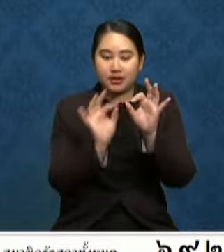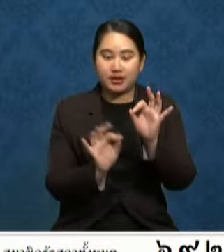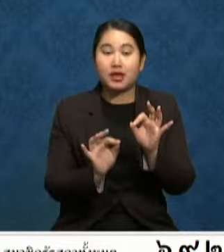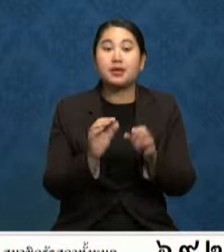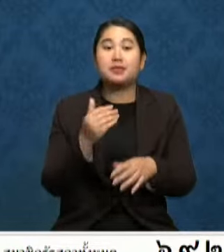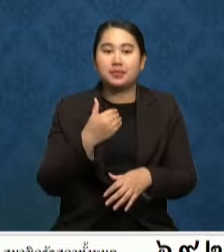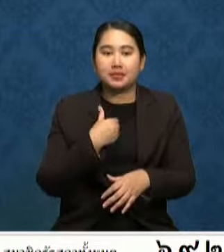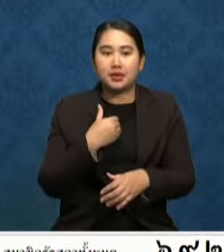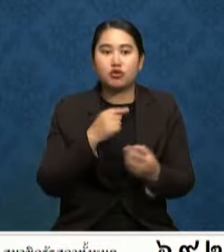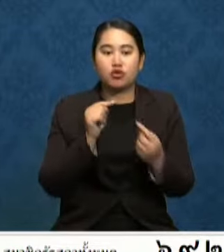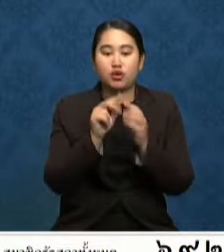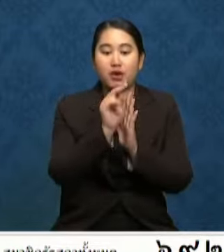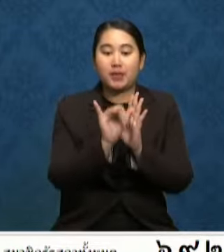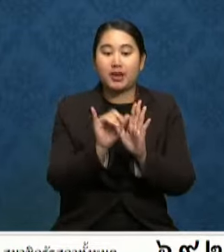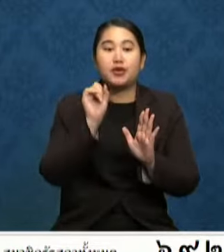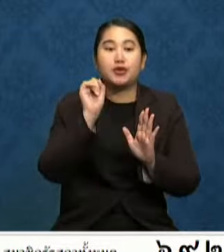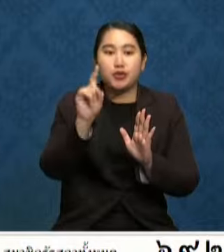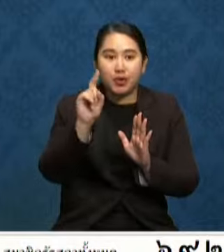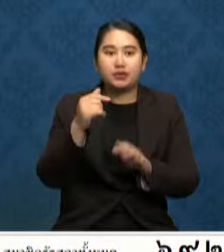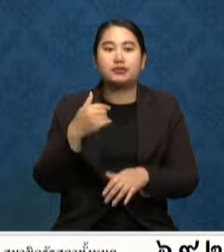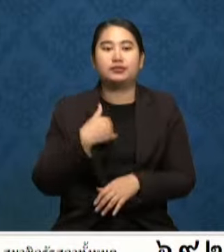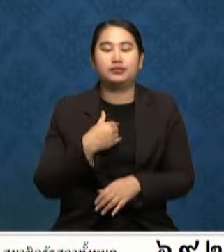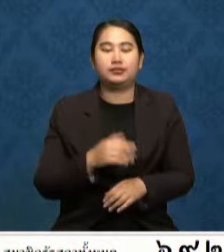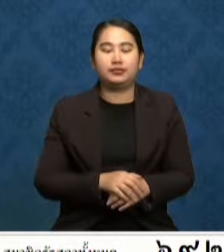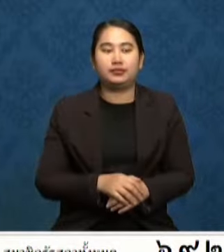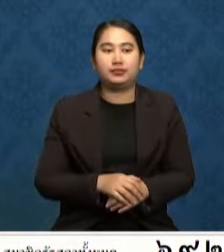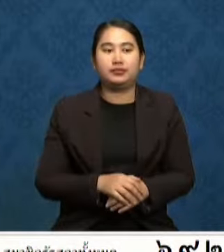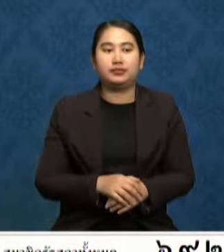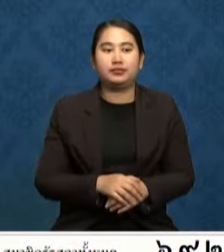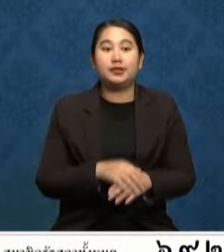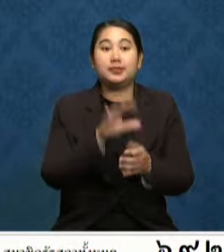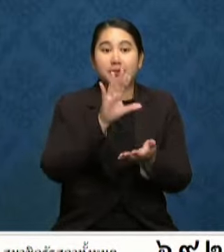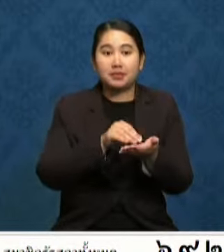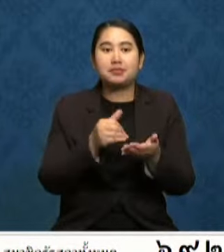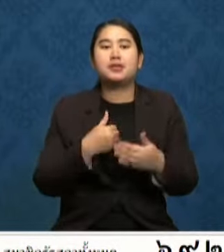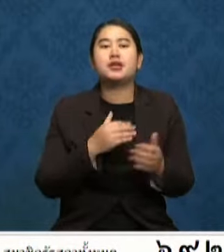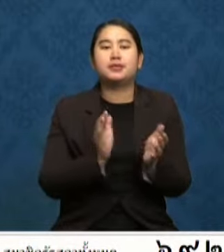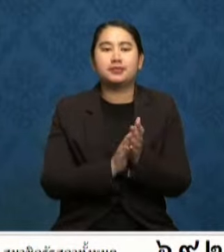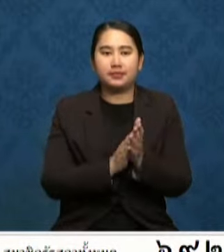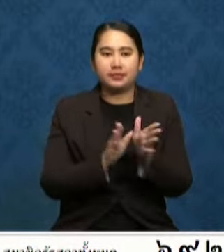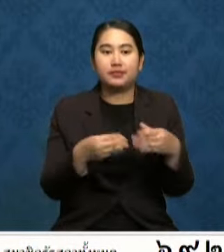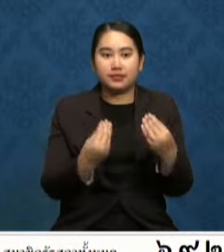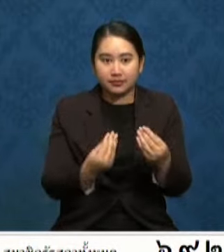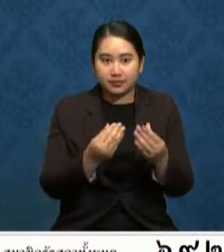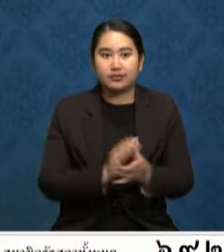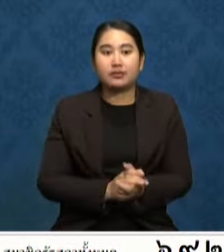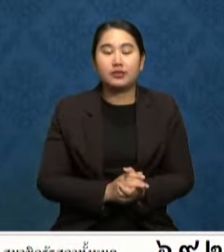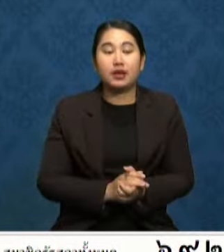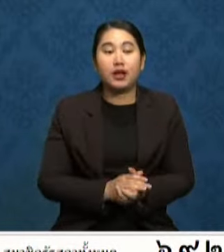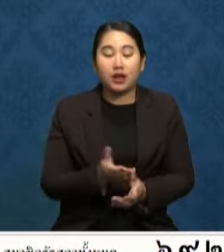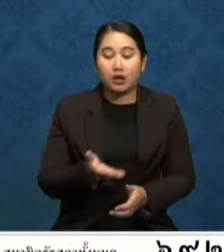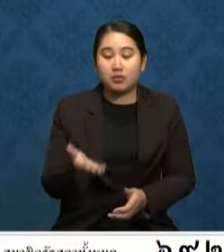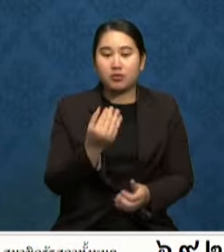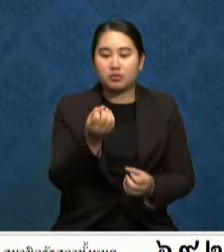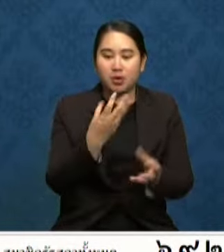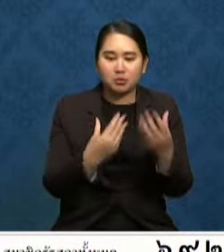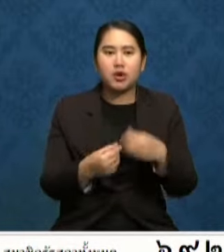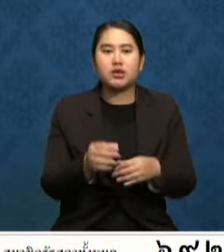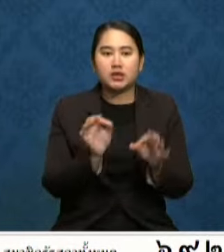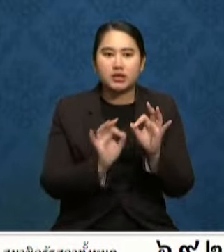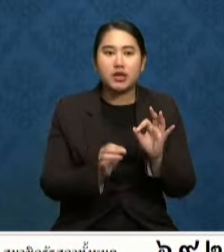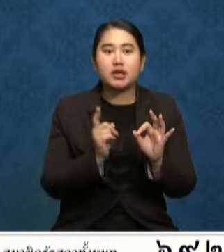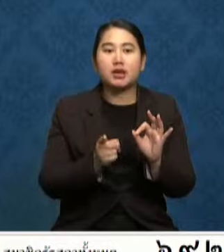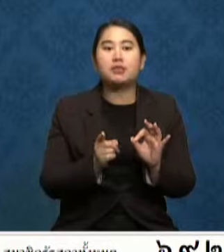นจุบายเร่งดวนเฮ้นเขียนไว้นผมก็ชฉมนะแลวอายัคนกบอกเขียนไ้แบบเริ่